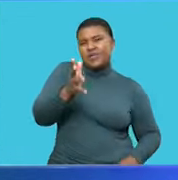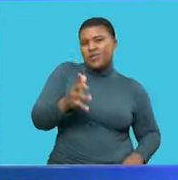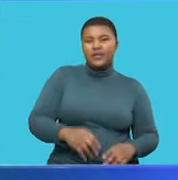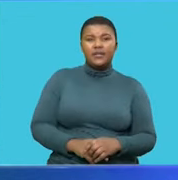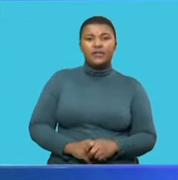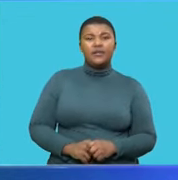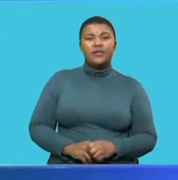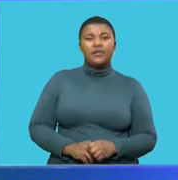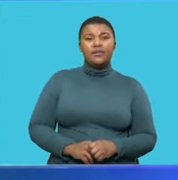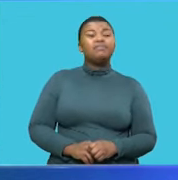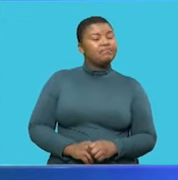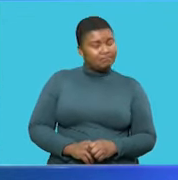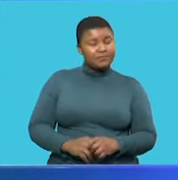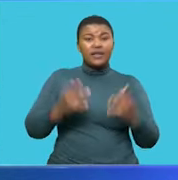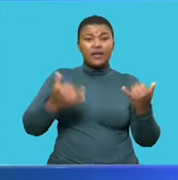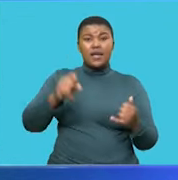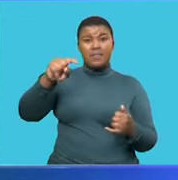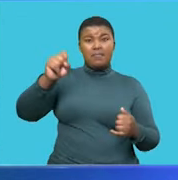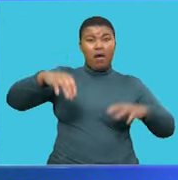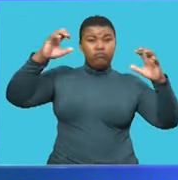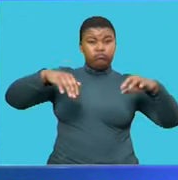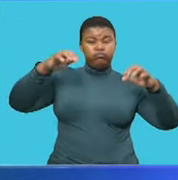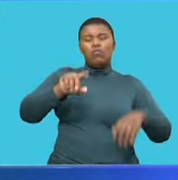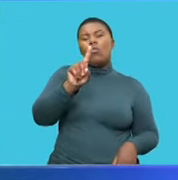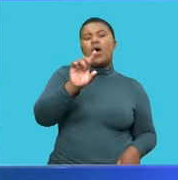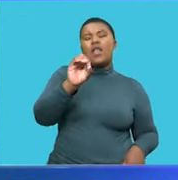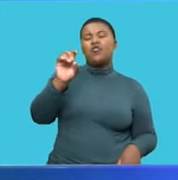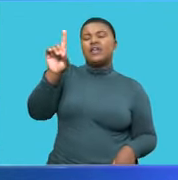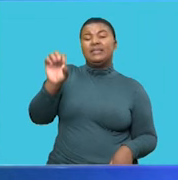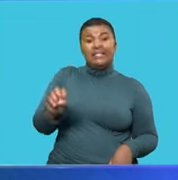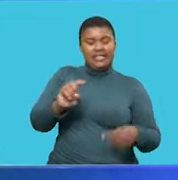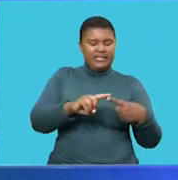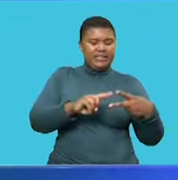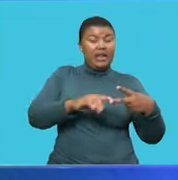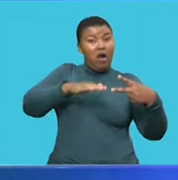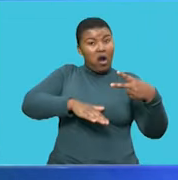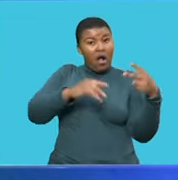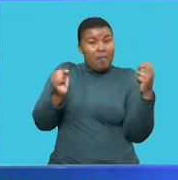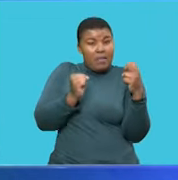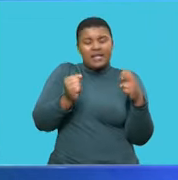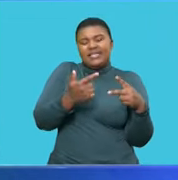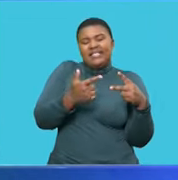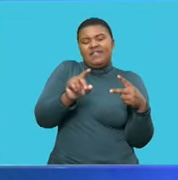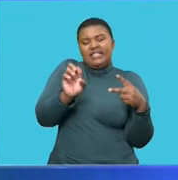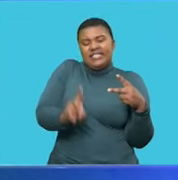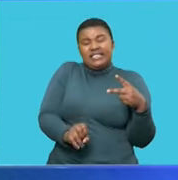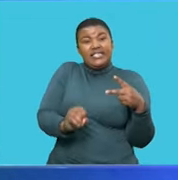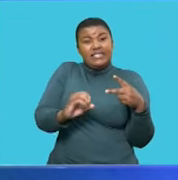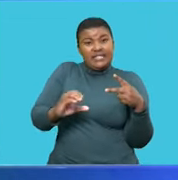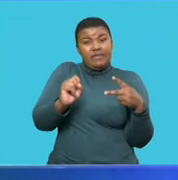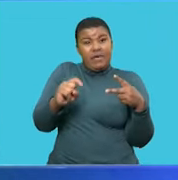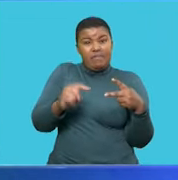kele itolopa ama zingi mvule na mtla nja chesu 100% ngingata ma zingi hapa nso kubanda ego 70 krisil shias